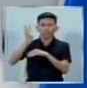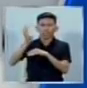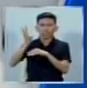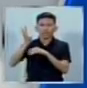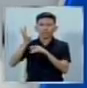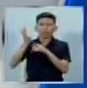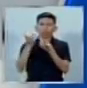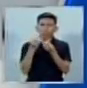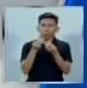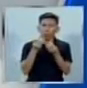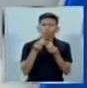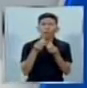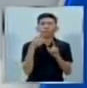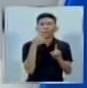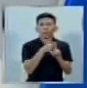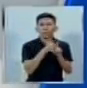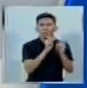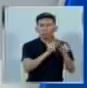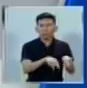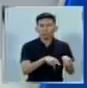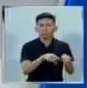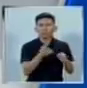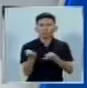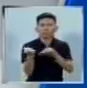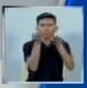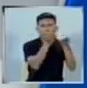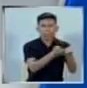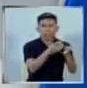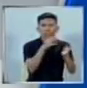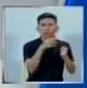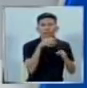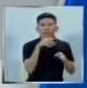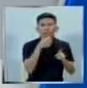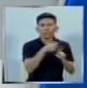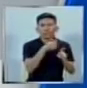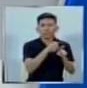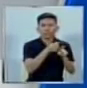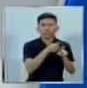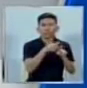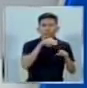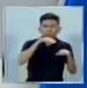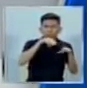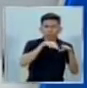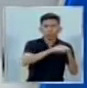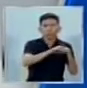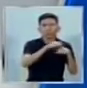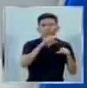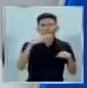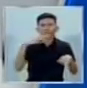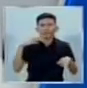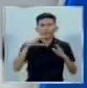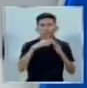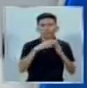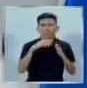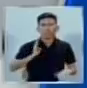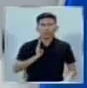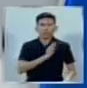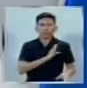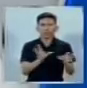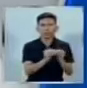at dinala lamang dito yung SD card tapos manual na in-upload ng City Board of Canvassers, Vicky. Pero 1% na lang yun kasi sinabi